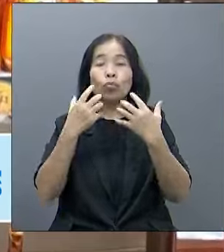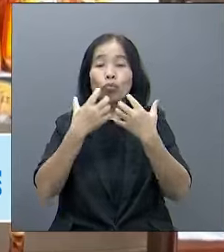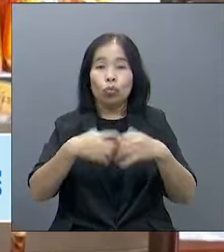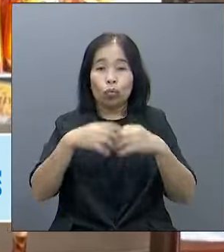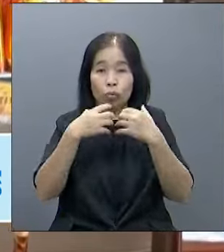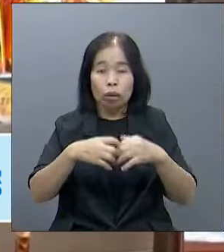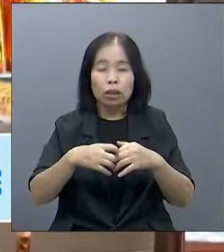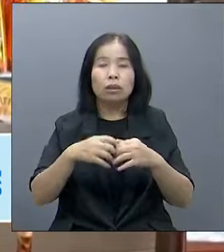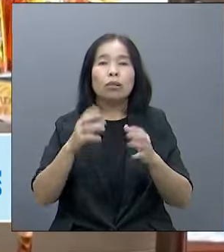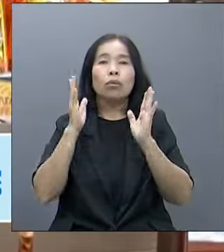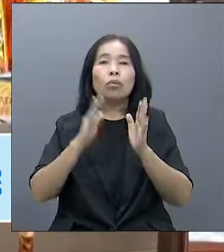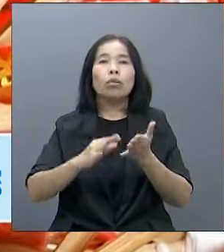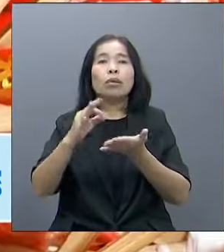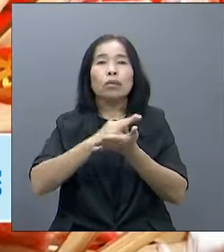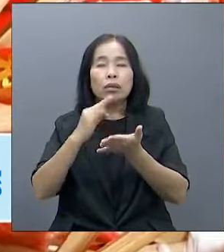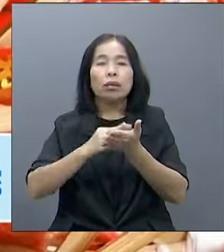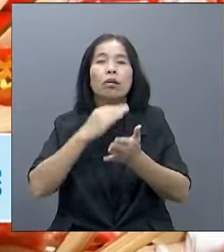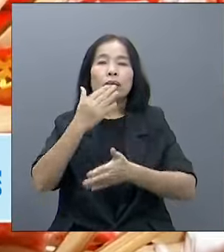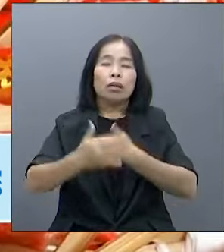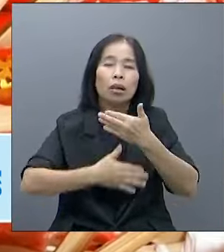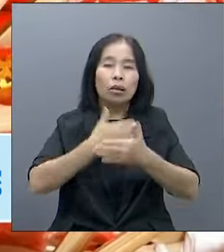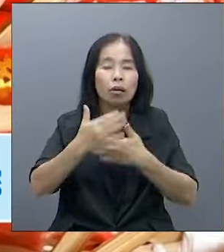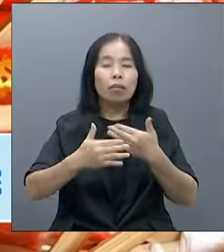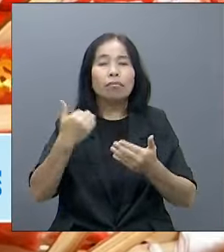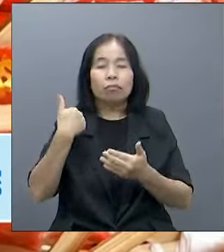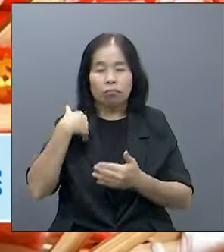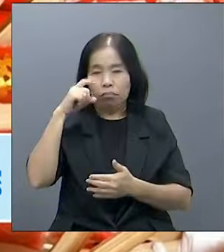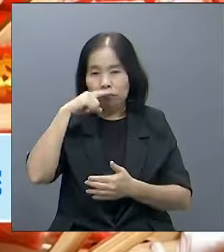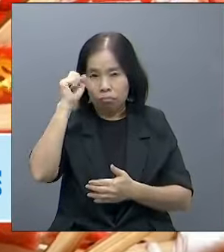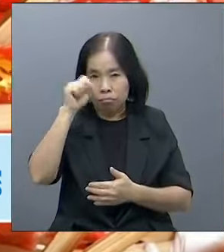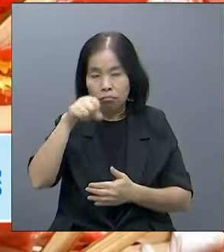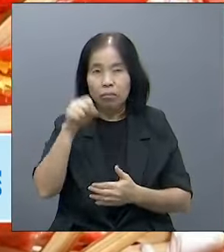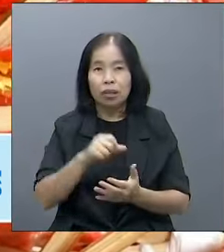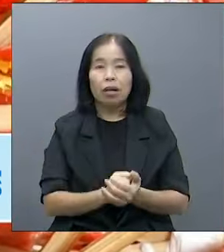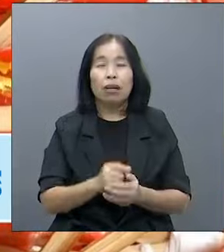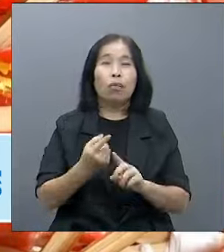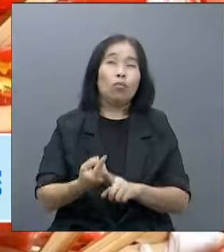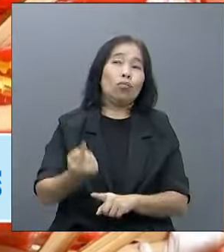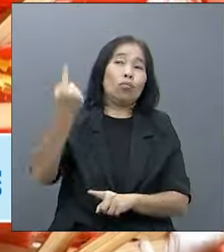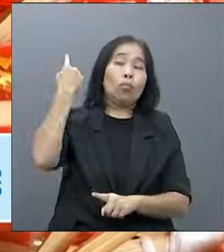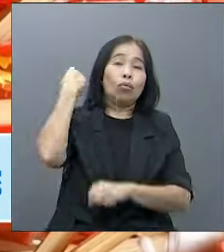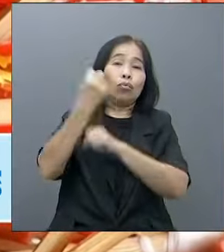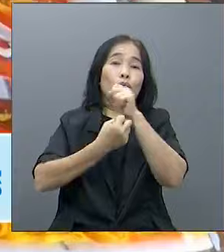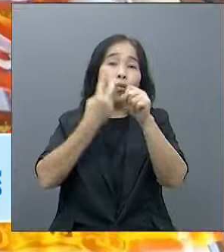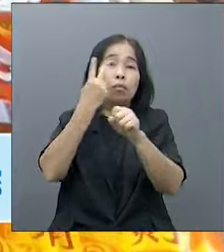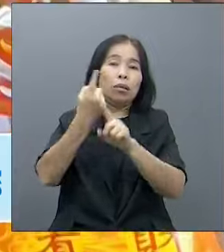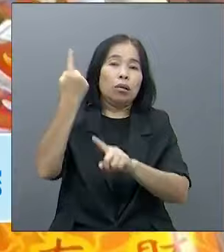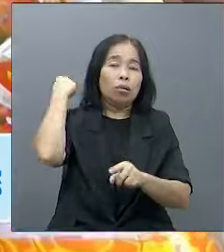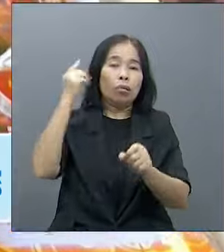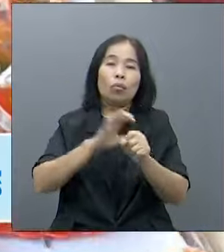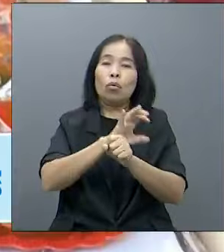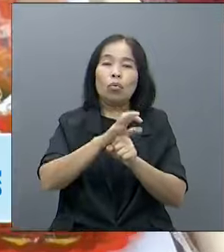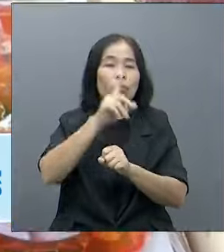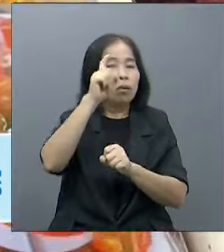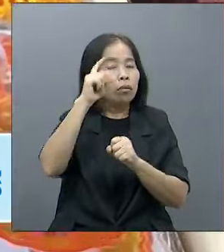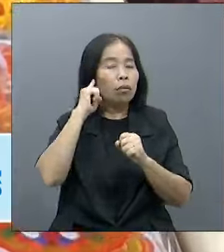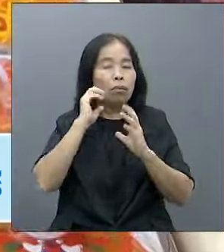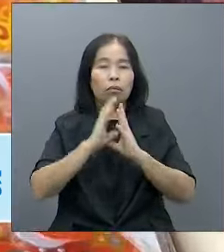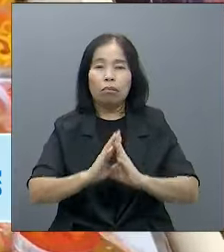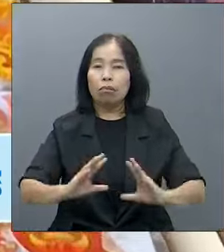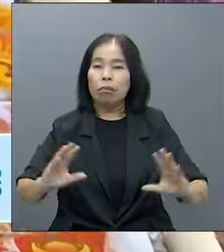เป็นบรรยากาศของการค้าขายที่ค่อนข้างคึกคักกันนะคะคุณผู้ชมโอ้โหถ้าย้อนไป2ปีที่แล้วช่วงโควิดเน า ะ ซบเซานะ โอ้โหซบเซามากแ